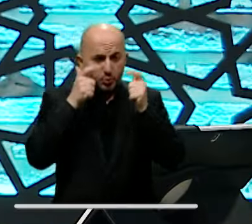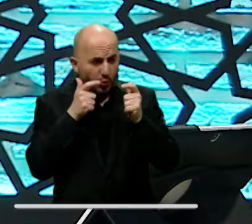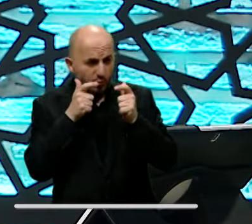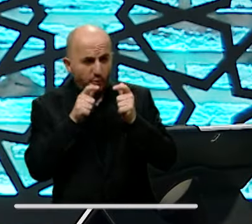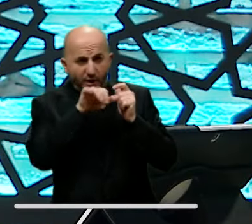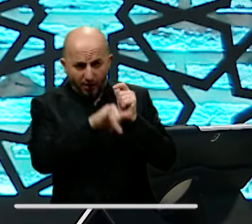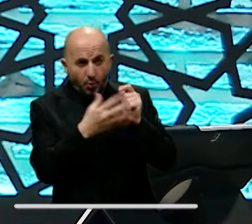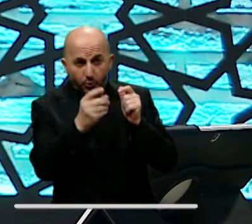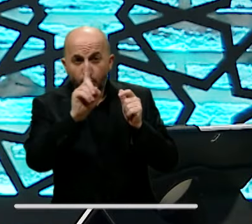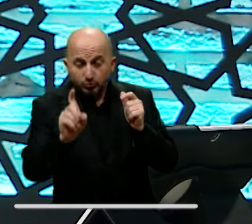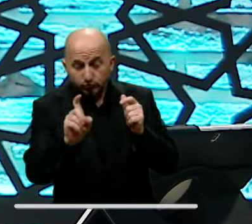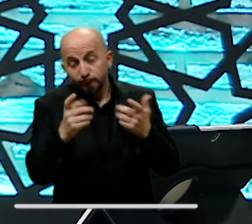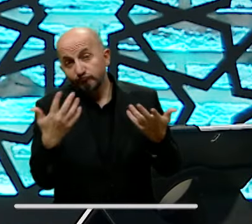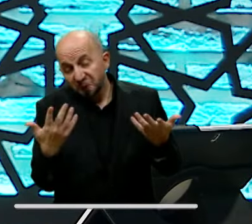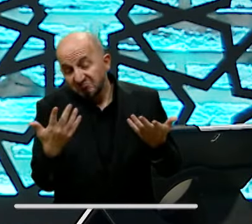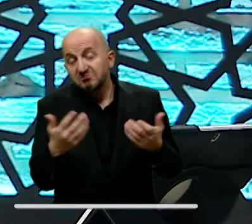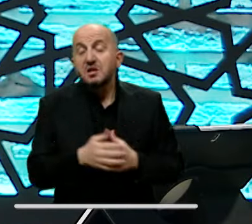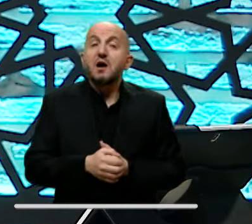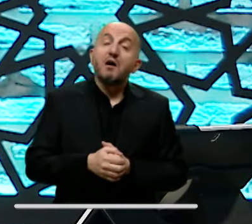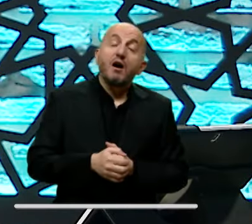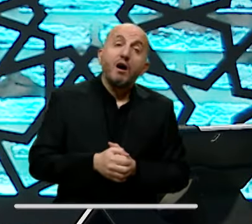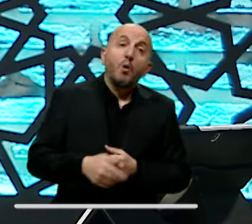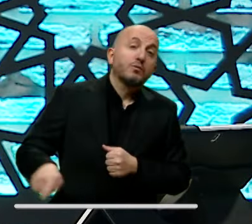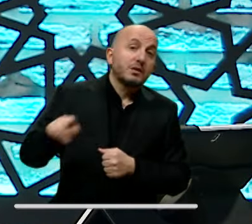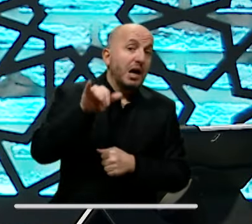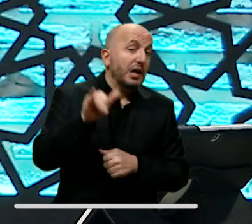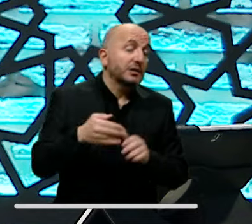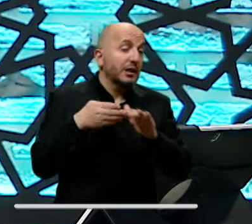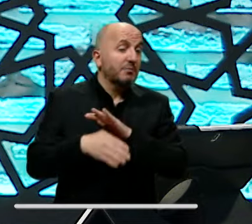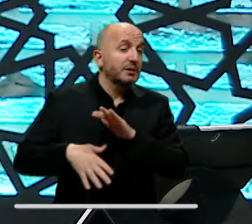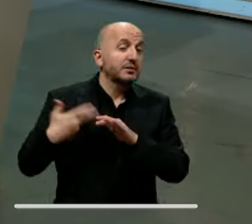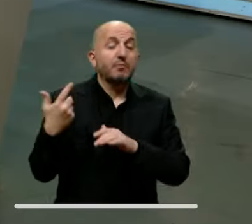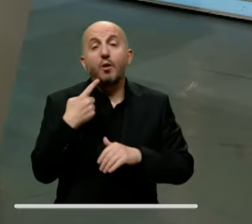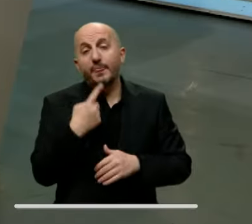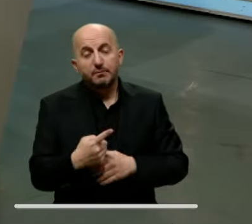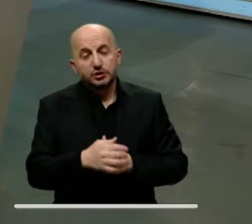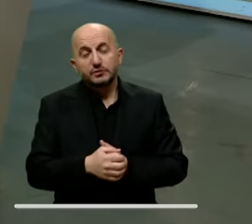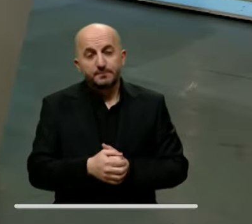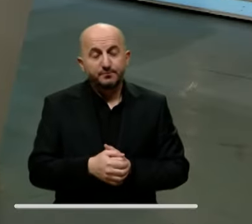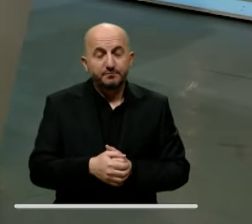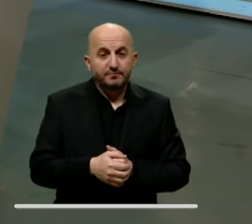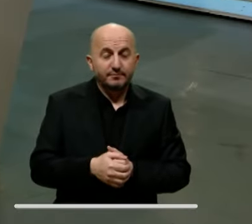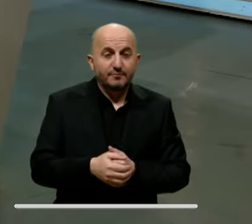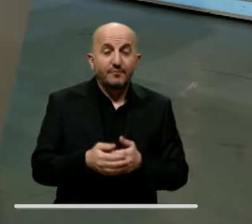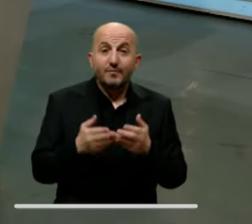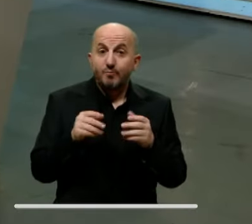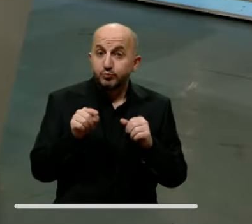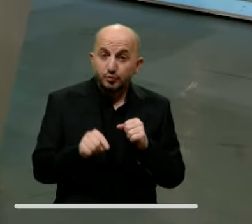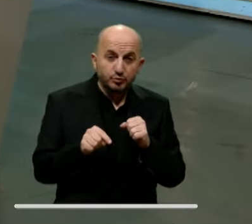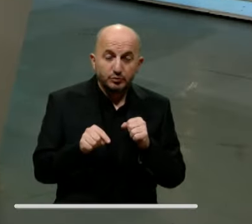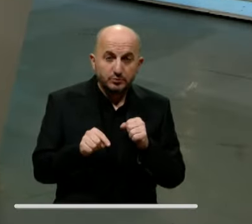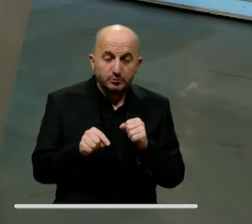sonuçta bana iş veriyorlar mesaim karşılığında Onların da hakkına girmek istemiyorum demiş Evet şimdi Tabii burada